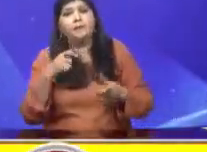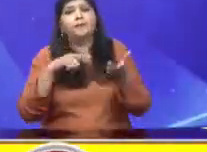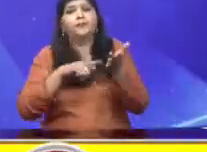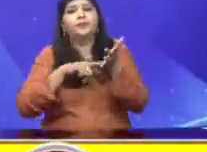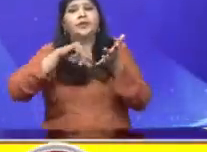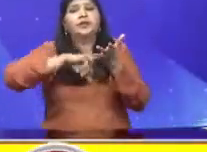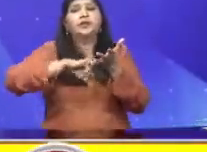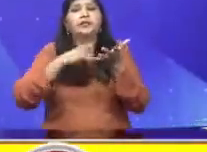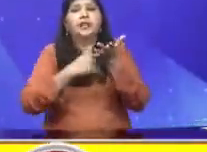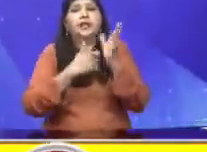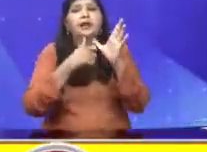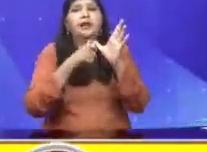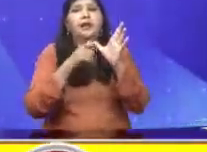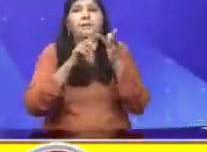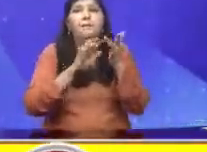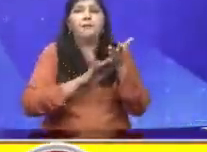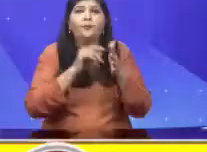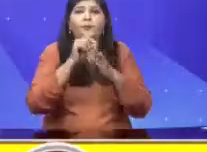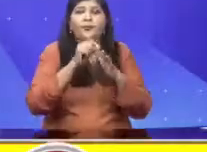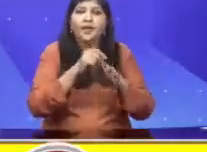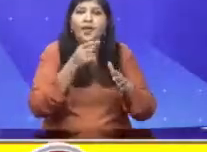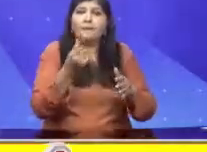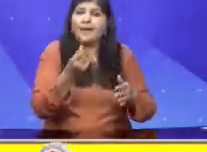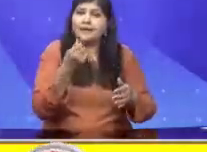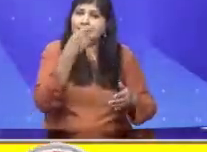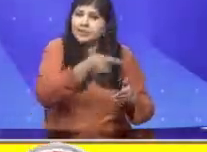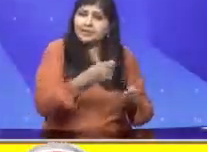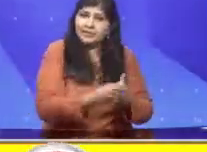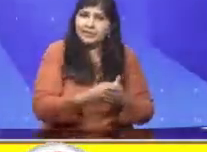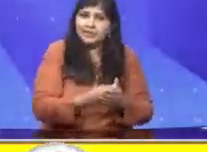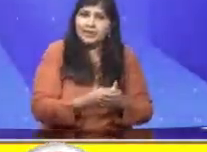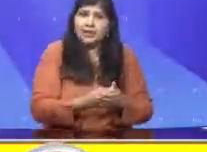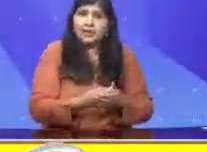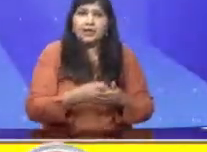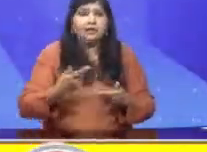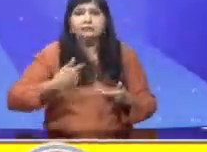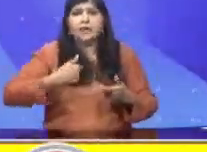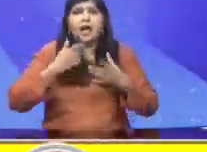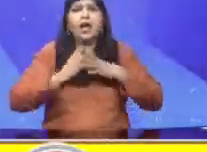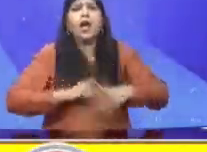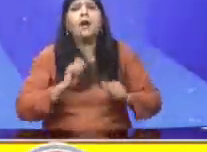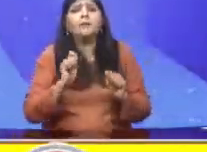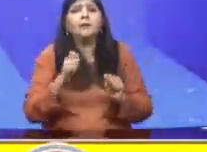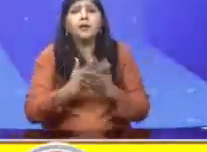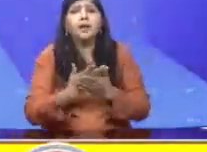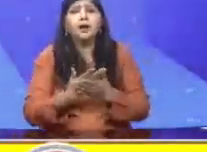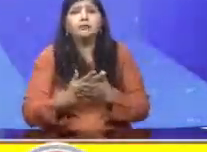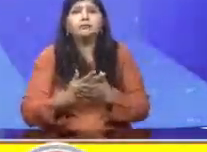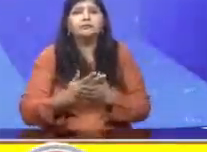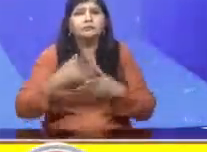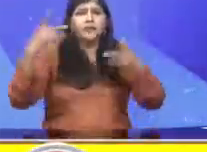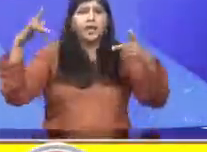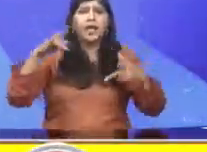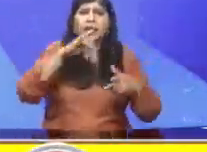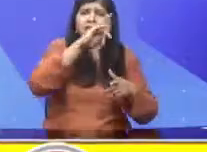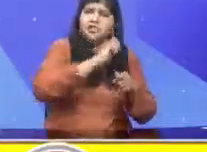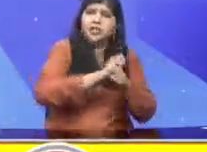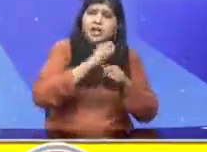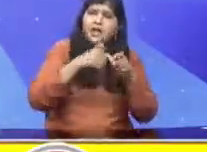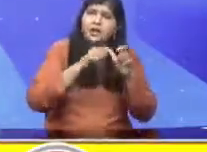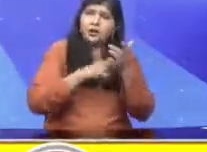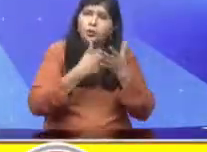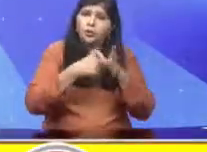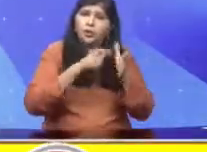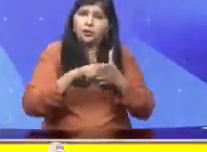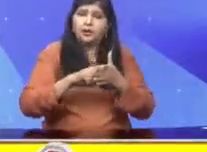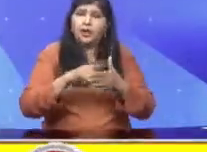-एस रिंग फामी यौंग। ये पैसे से एक एरोनॉटिकल एंजीनियर है। उन्होंने अपनी पत्नी स्रीमति टी-एस